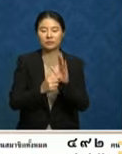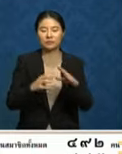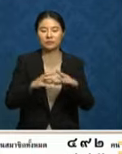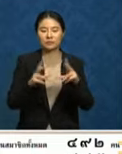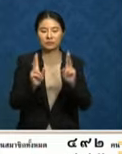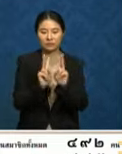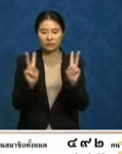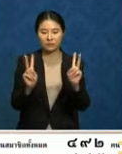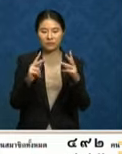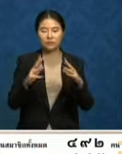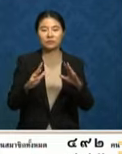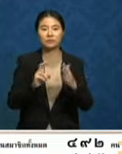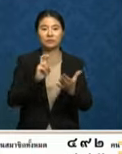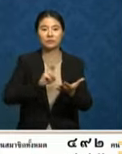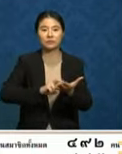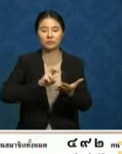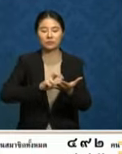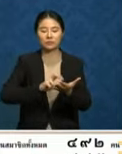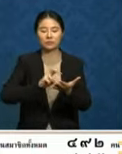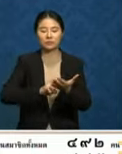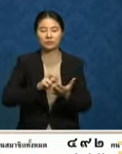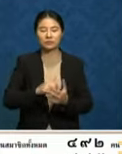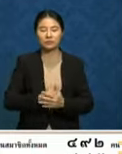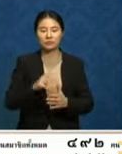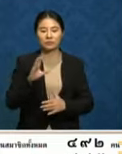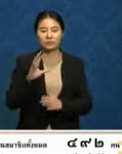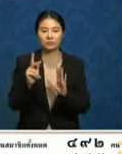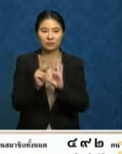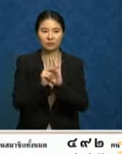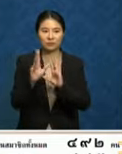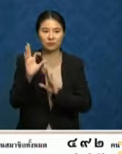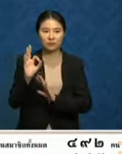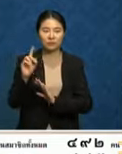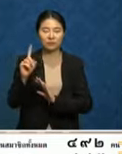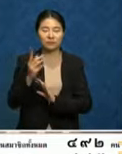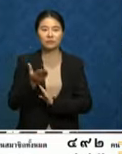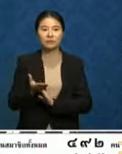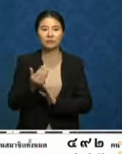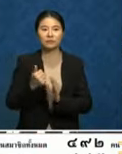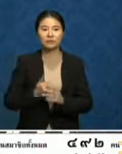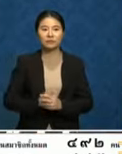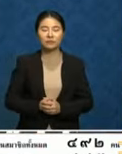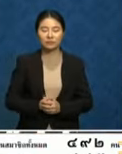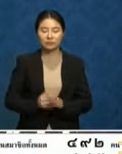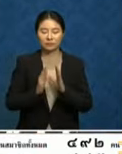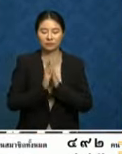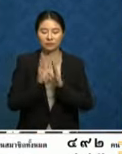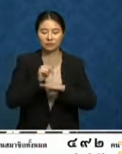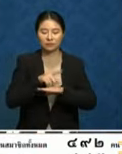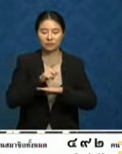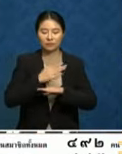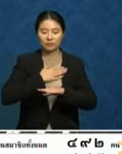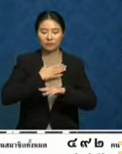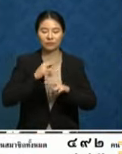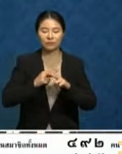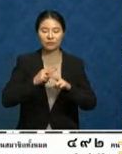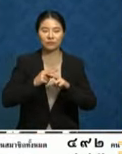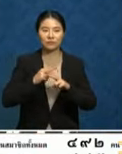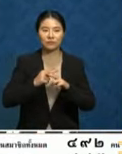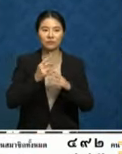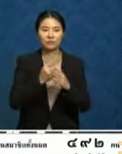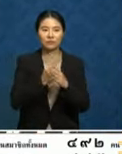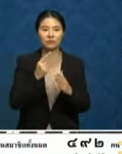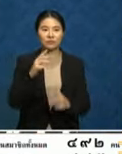ส่วนและขอผู้รับรองตามข้อบังคับข้อที่ 91ครับพรรคประชาชนเชิญครับครับเรียนประธานที่เคารพผมวีรันฮวดศรีครับผู้แทน